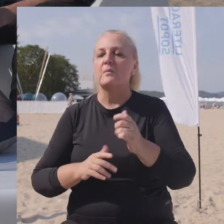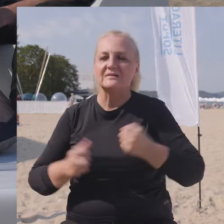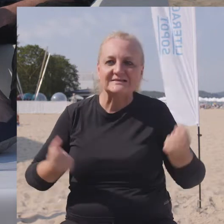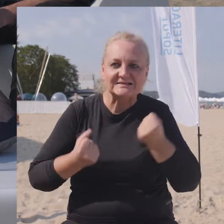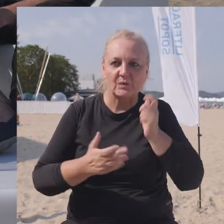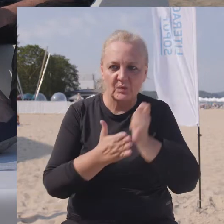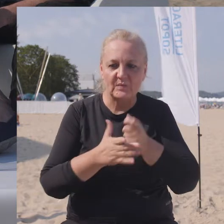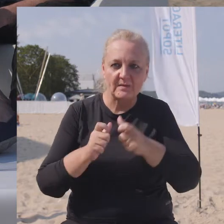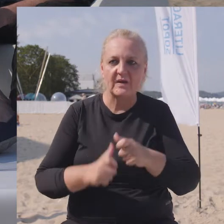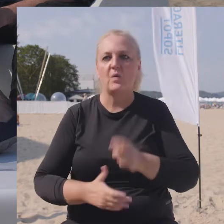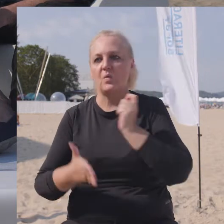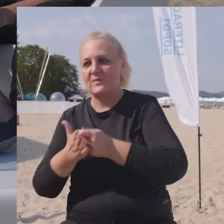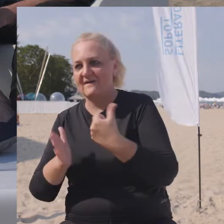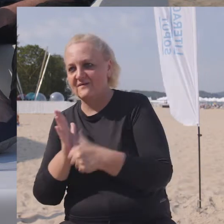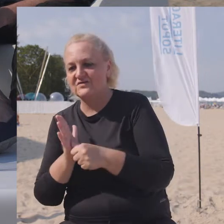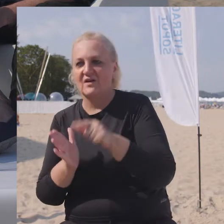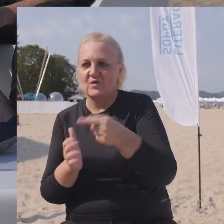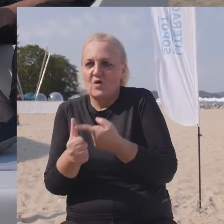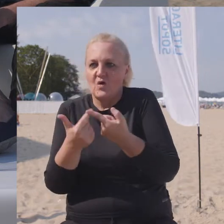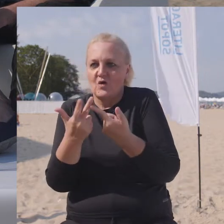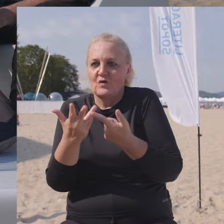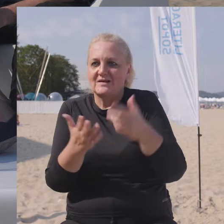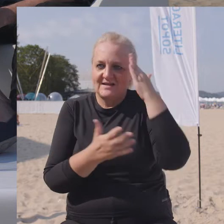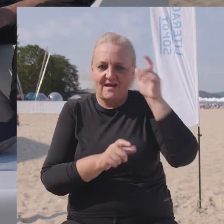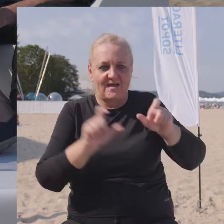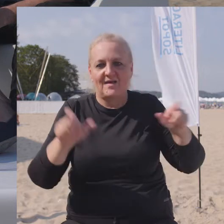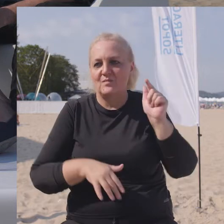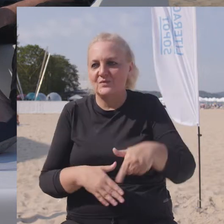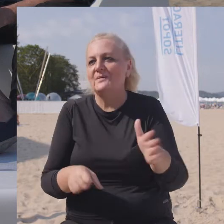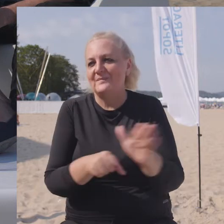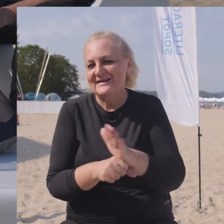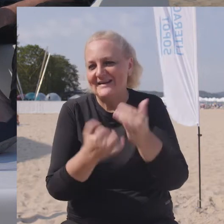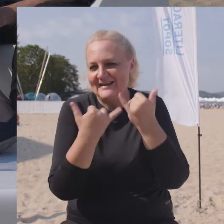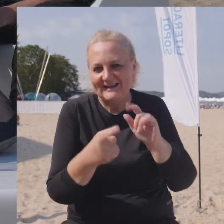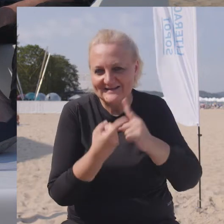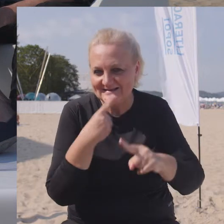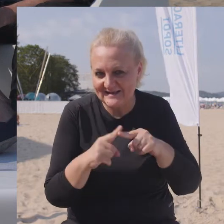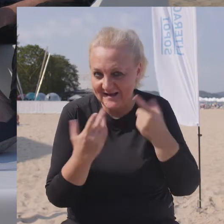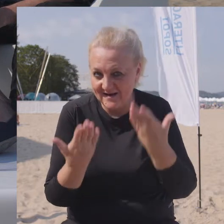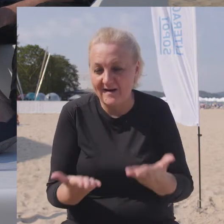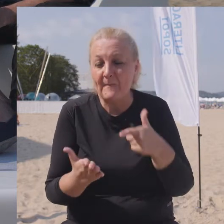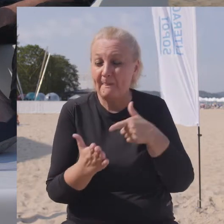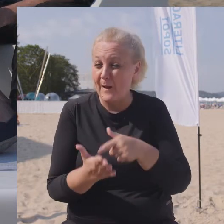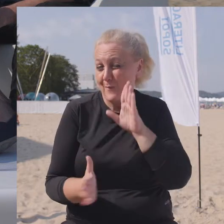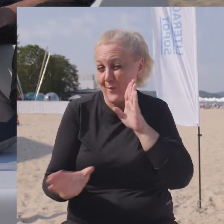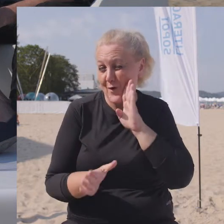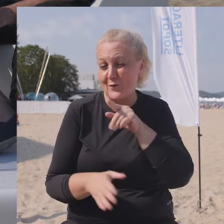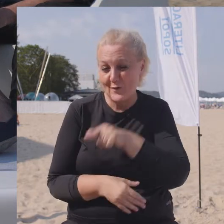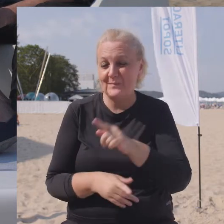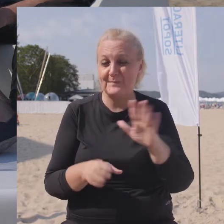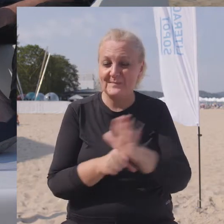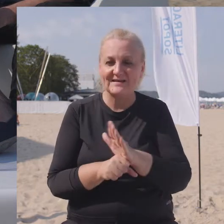bilety i wykupić wycieczkę. No i tak mogłabym pewnie wymieniać. Dość, że biznesy w tego typu